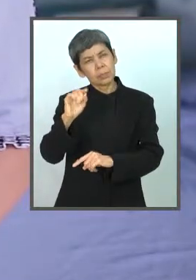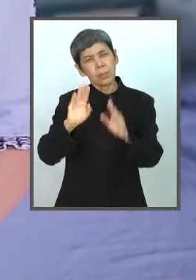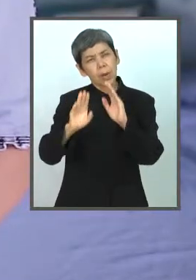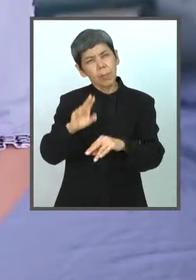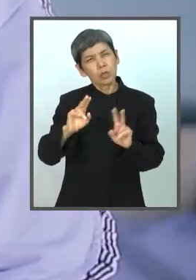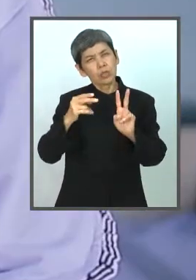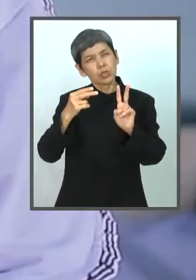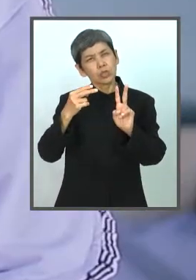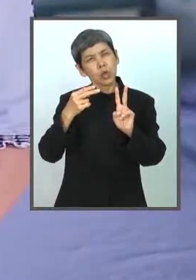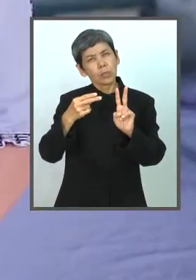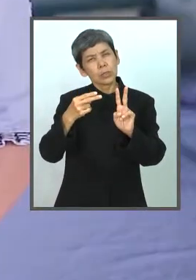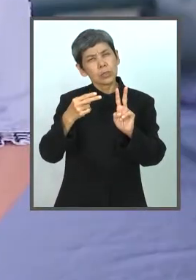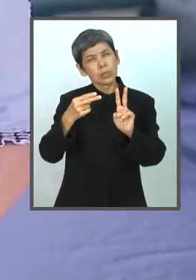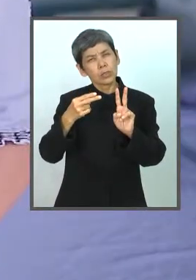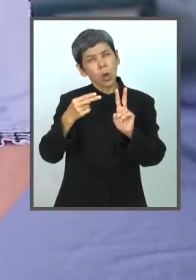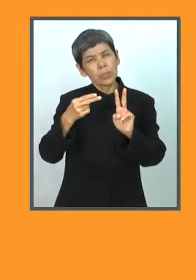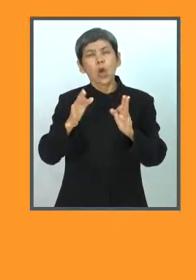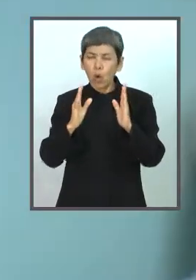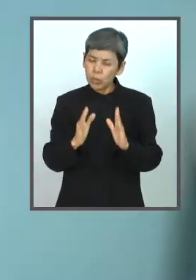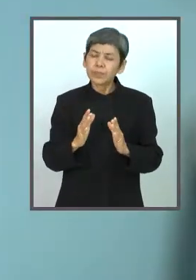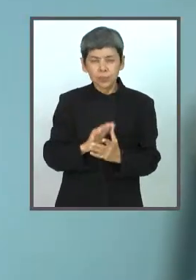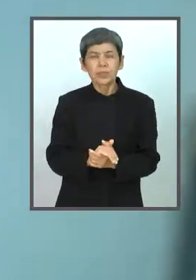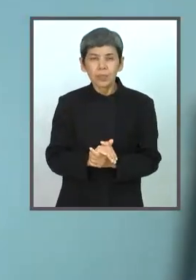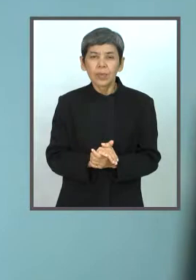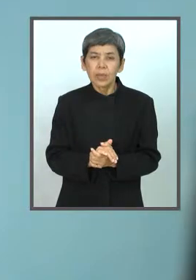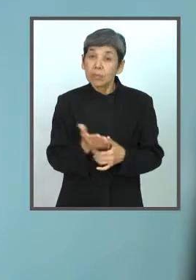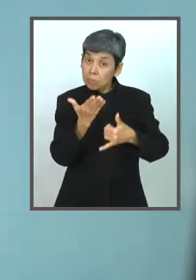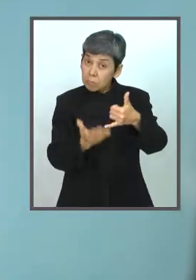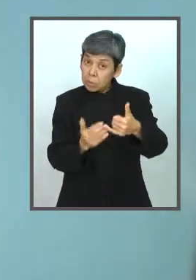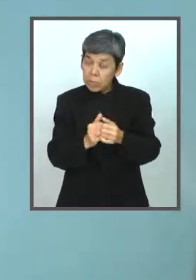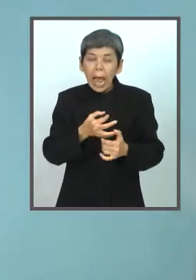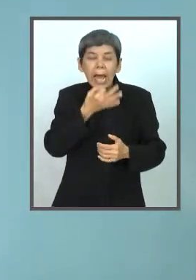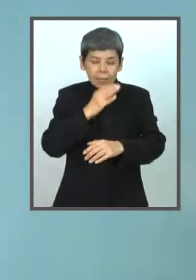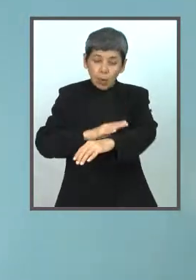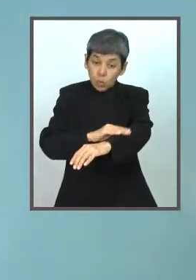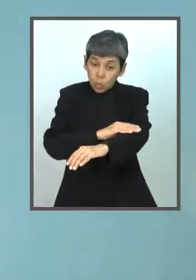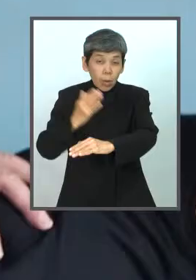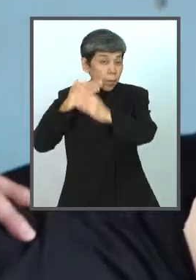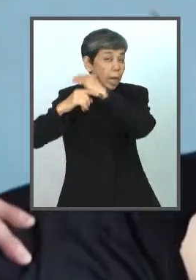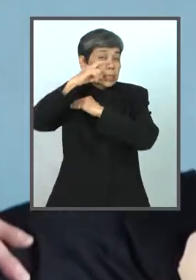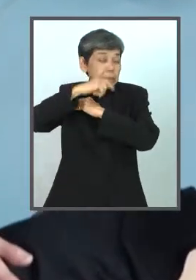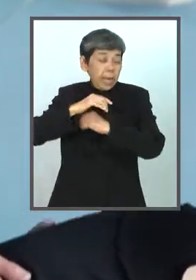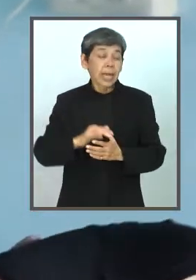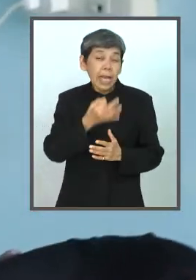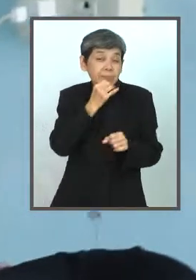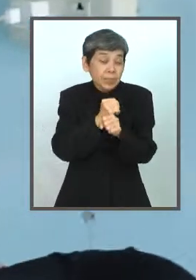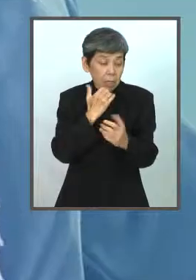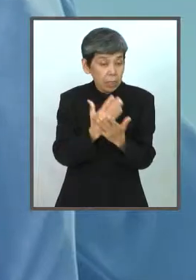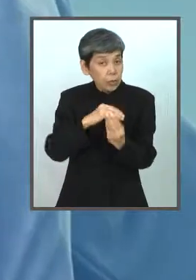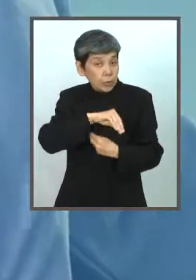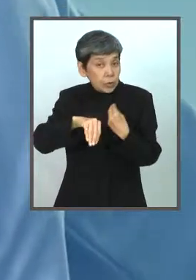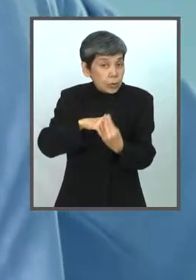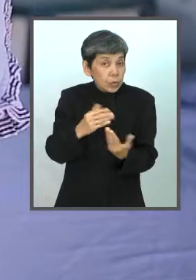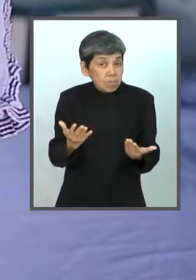มาณ 20,000 กว่าคนค่ะ และการที่คุณป้ายึดอาชีพนวดแผนไทยเป็นอาชีพหลักนั้นรายได้เ